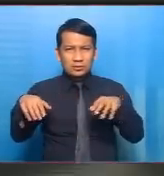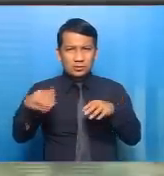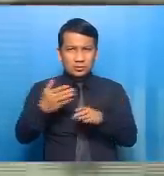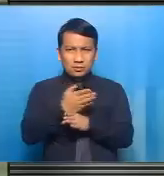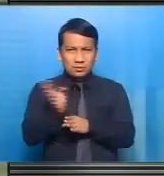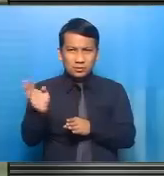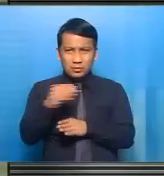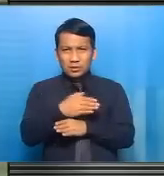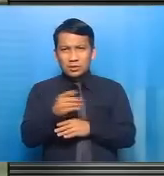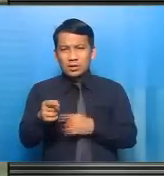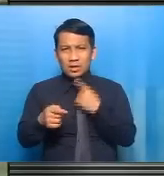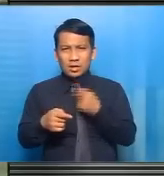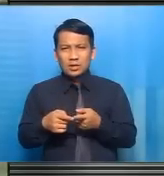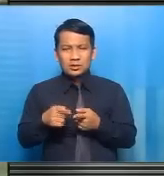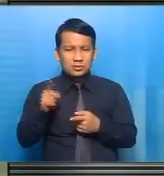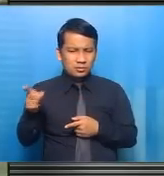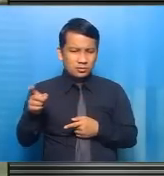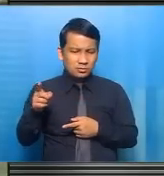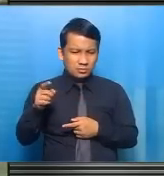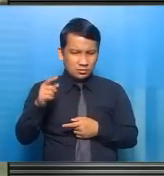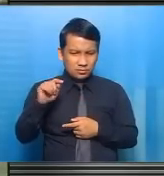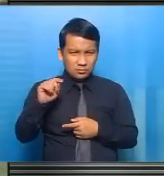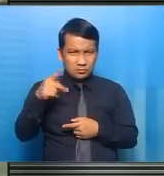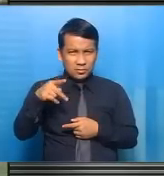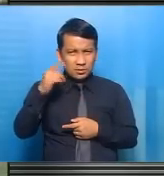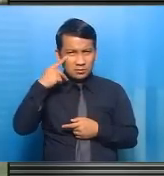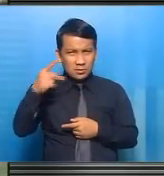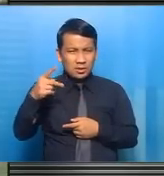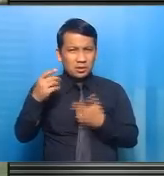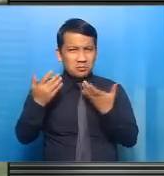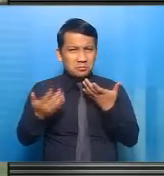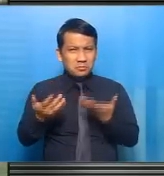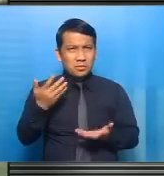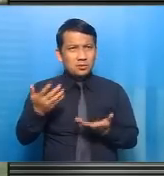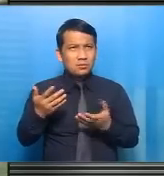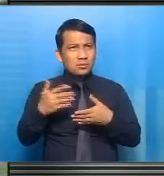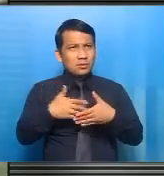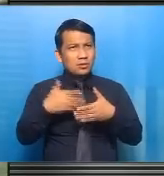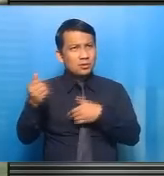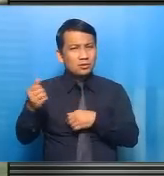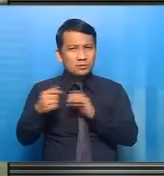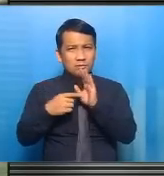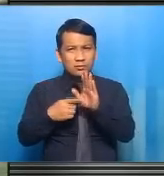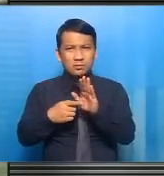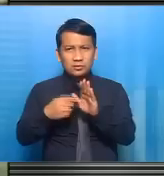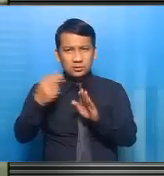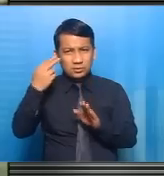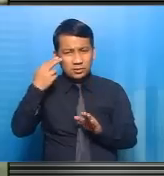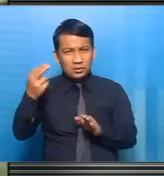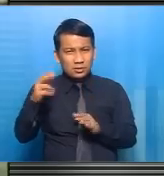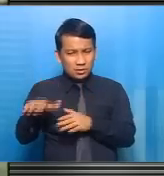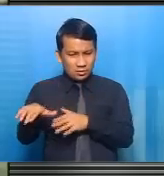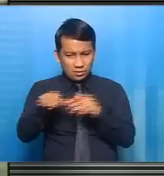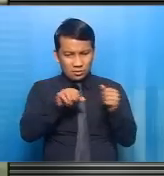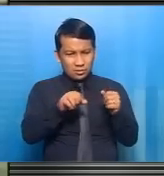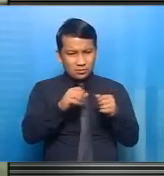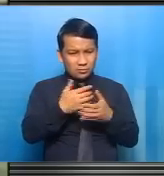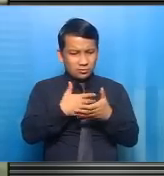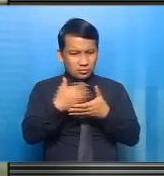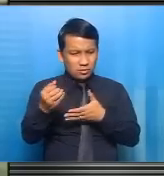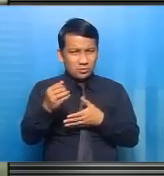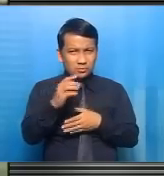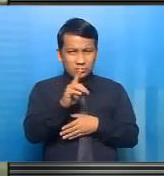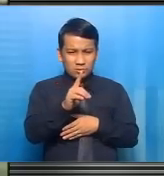tayo. Sabi pa ni Teniente Peralta, katunayan, umalis daw si Corporal Hilario sa kanyang outpost